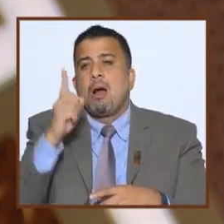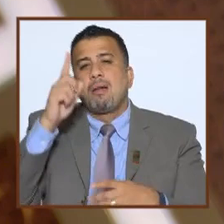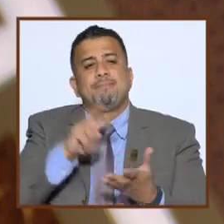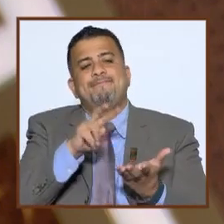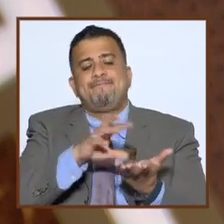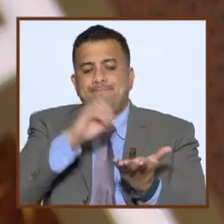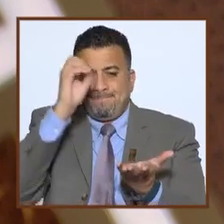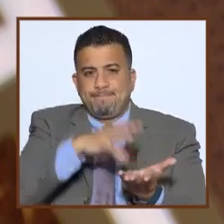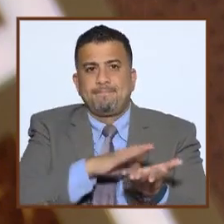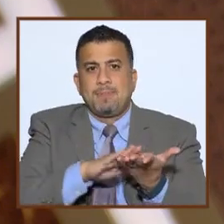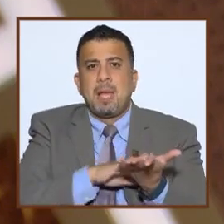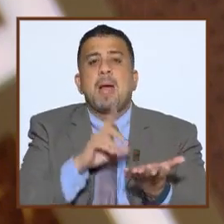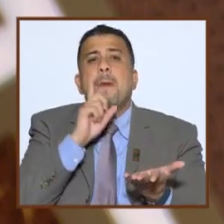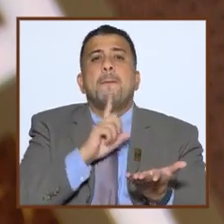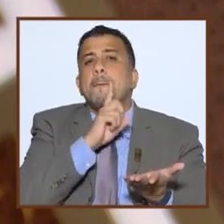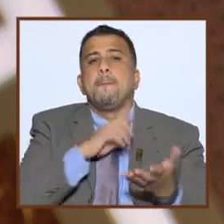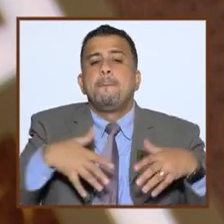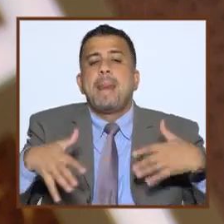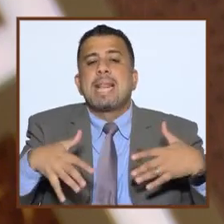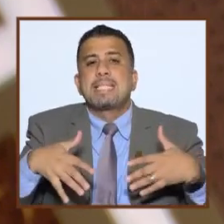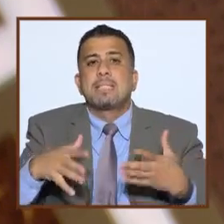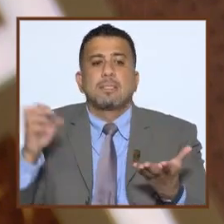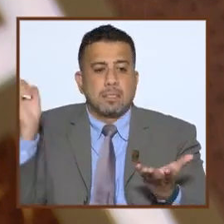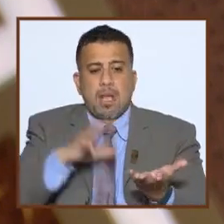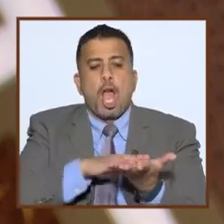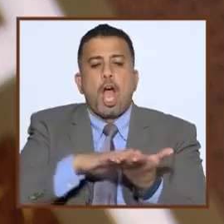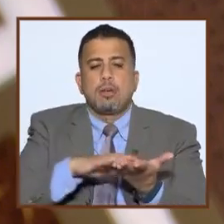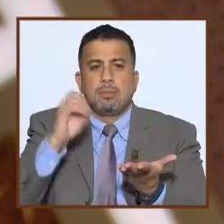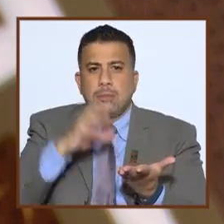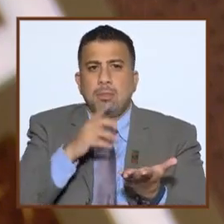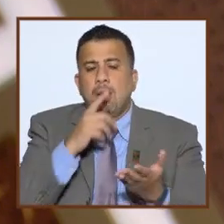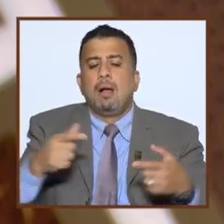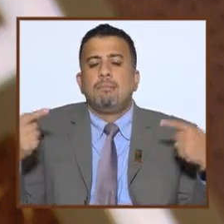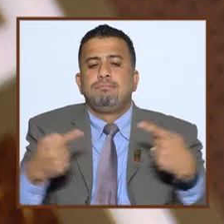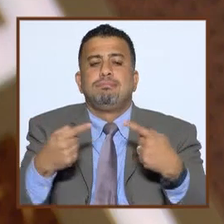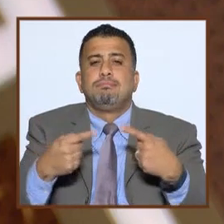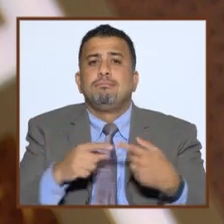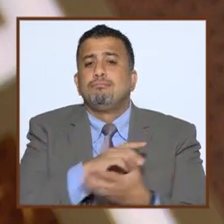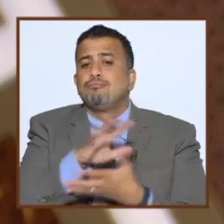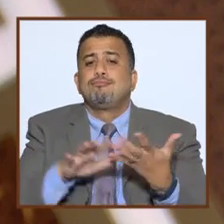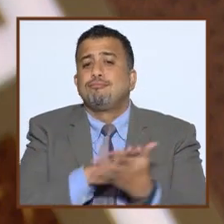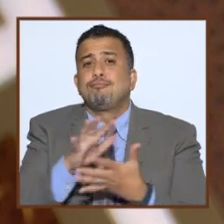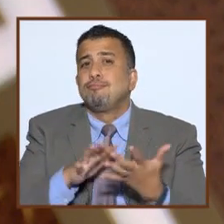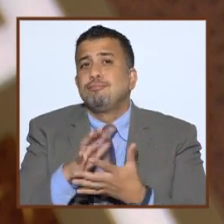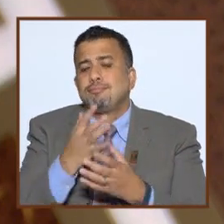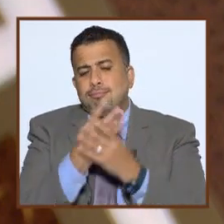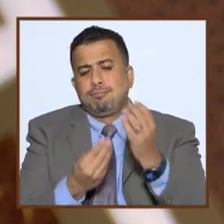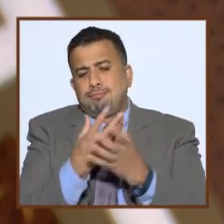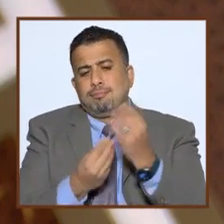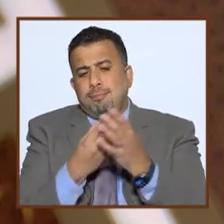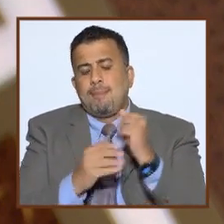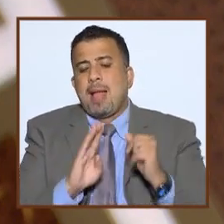وهبطت حواء وهبط ابليس وبدات المعركه بين ابليس وبين ادم وذريه